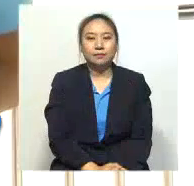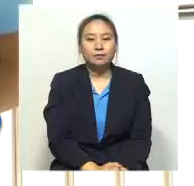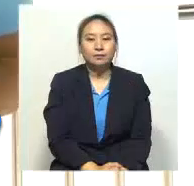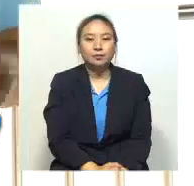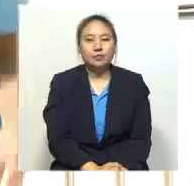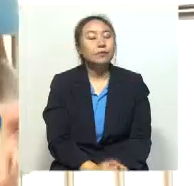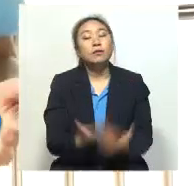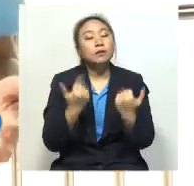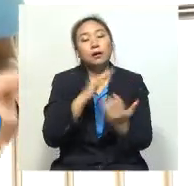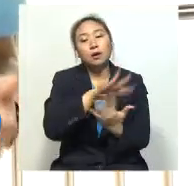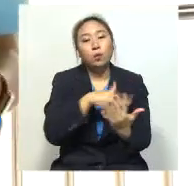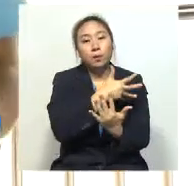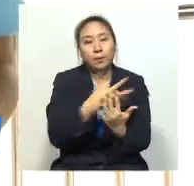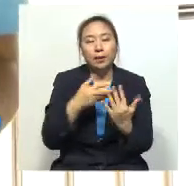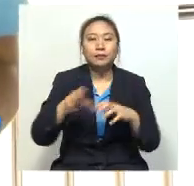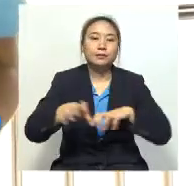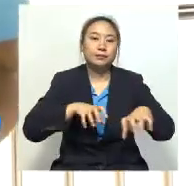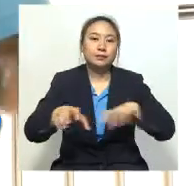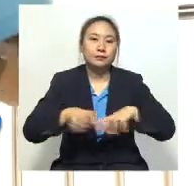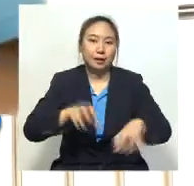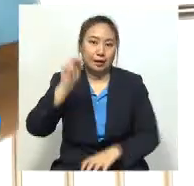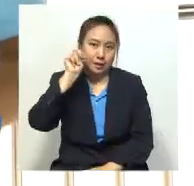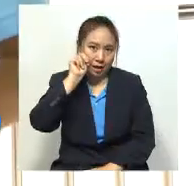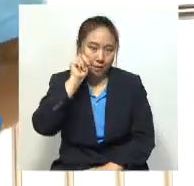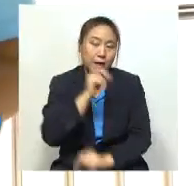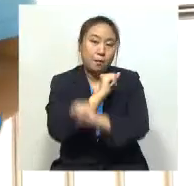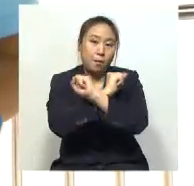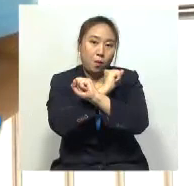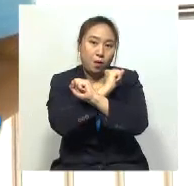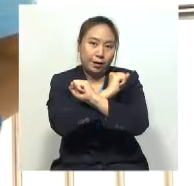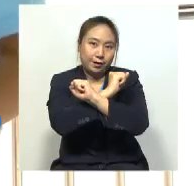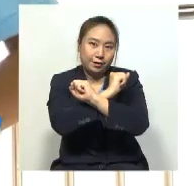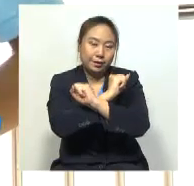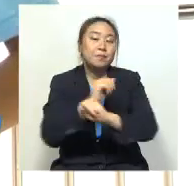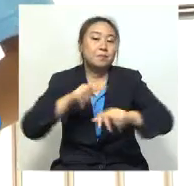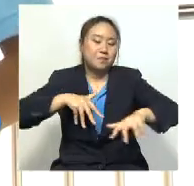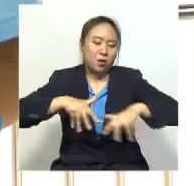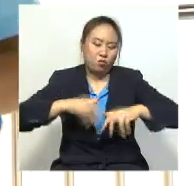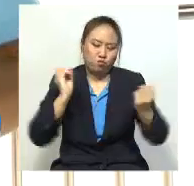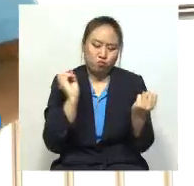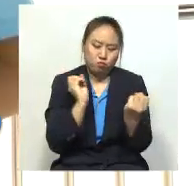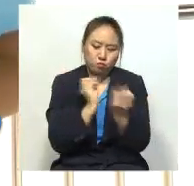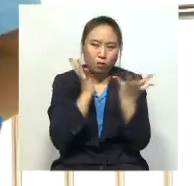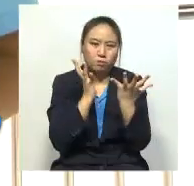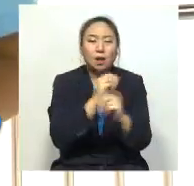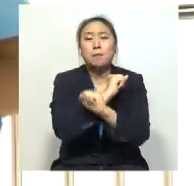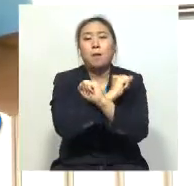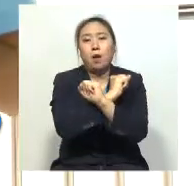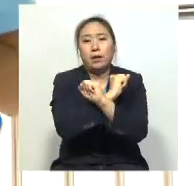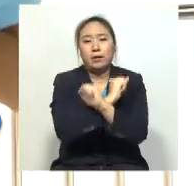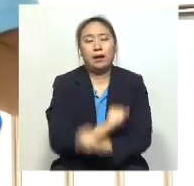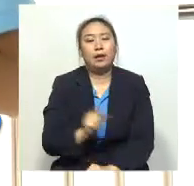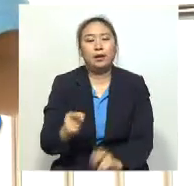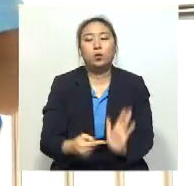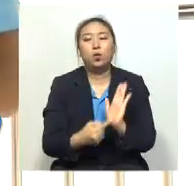่วนเรื่องของการวางแผนการจัดการน้ำหรือว่าการป้องกันพื้นที่ไม่ให้ได้รับไม่ให้ประชาชนได้รับผลกระทบมากเกินไปเนี่ยนะคะอย่าง